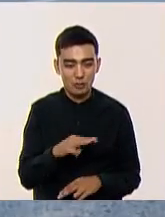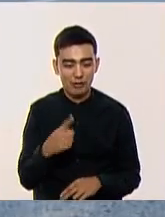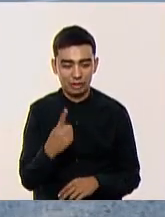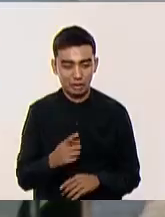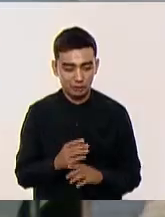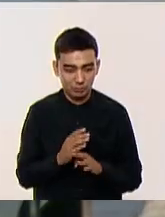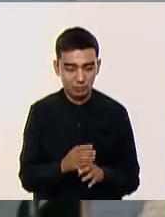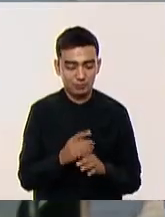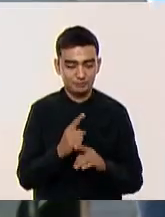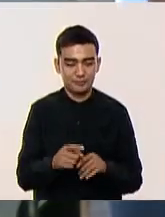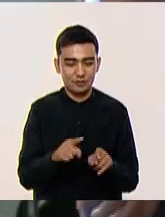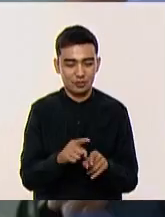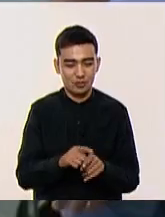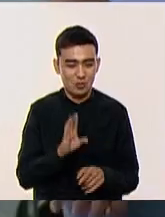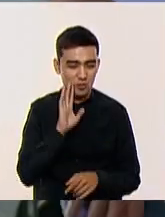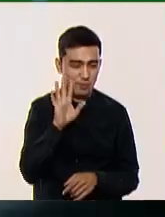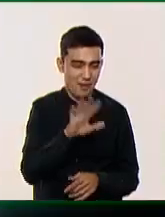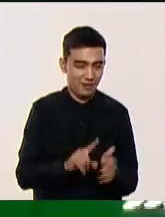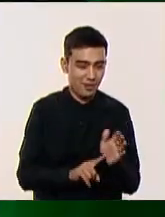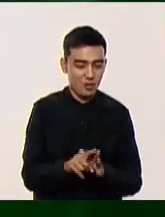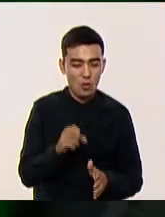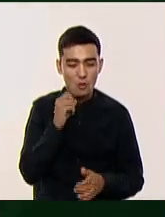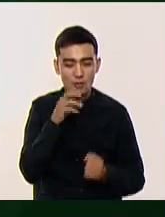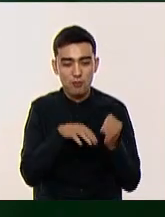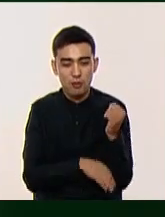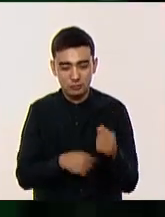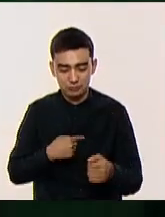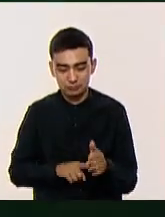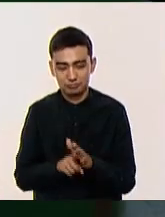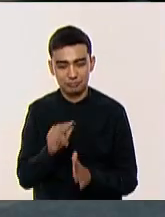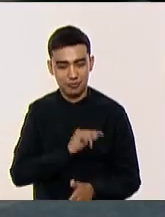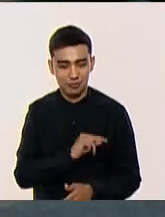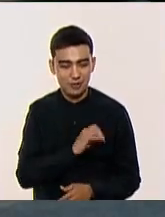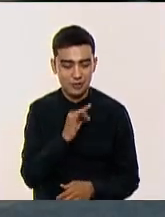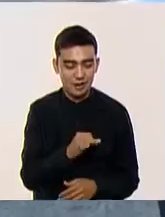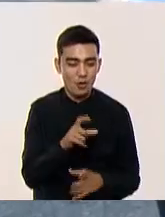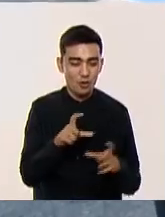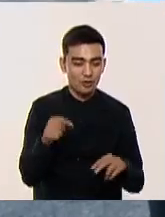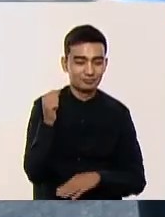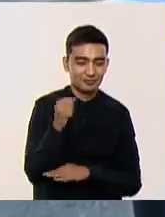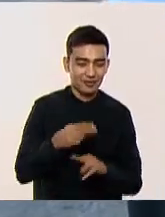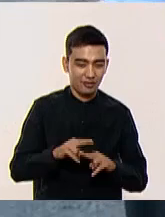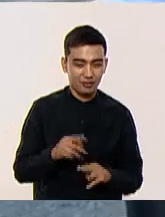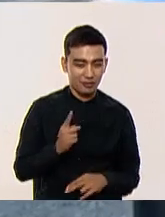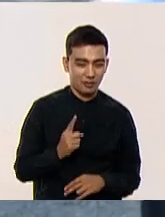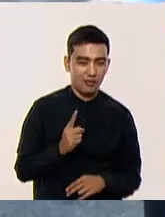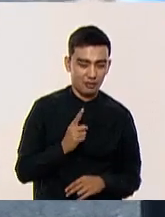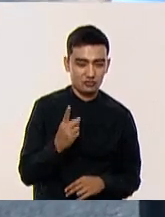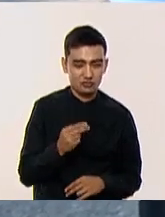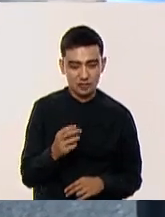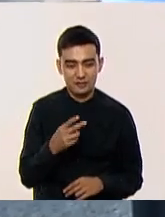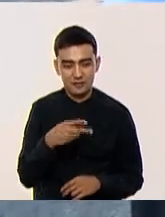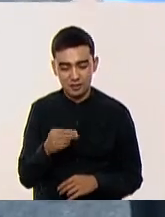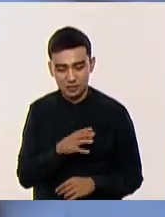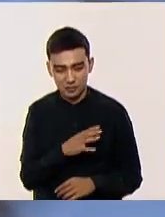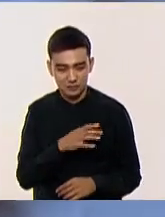екен. Таңғы 5-тен бастап кезек алатын жүргізушілер түстен кейін ғана жолға шығамыз дейді. Соның кесірінен жолаушылардың да қоғамдық көлікті сағаттап тосып қалатынын